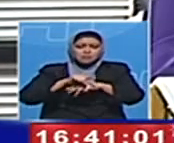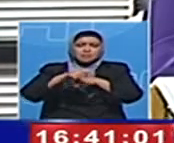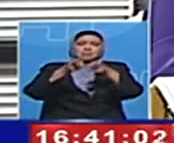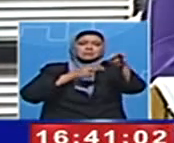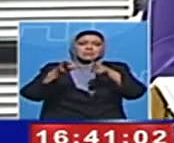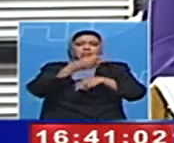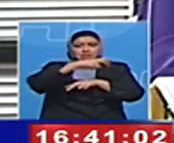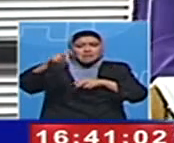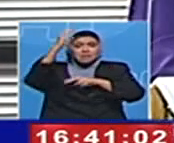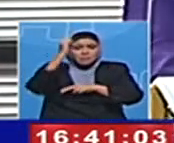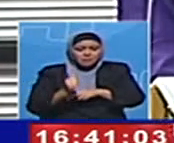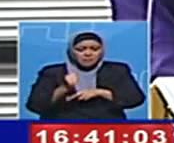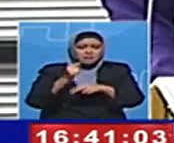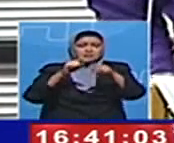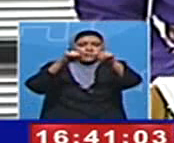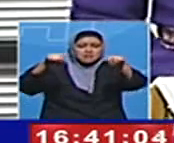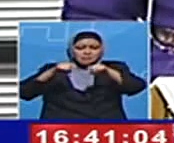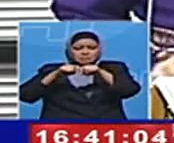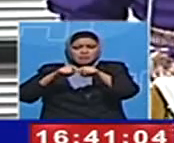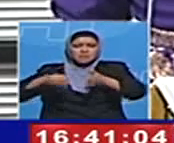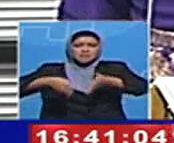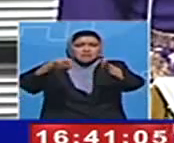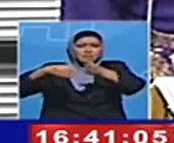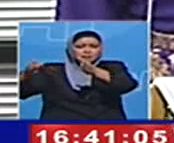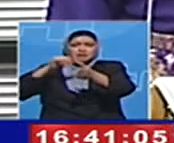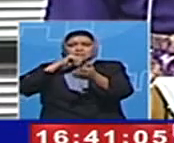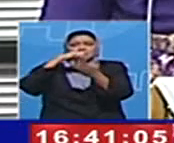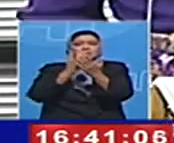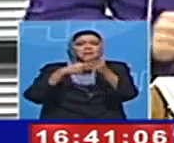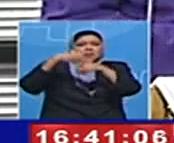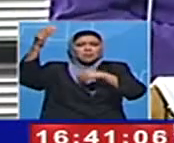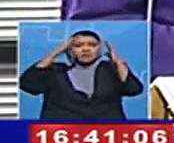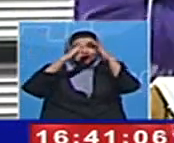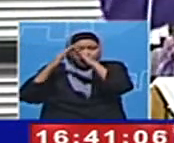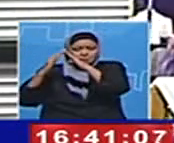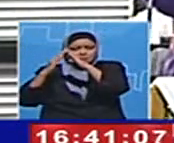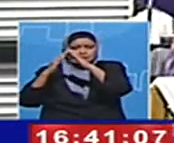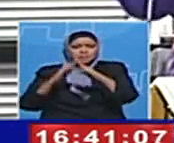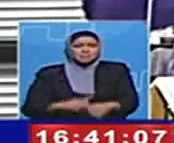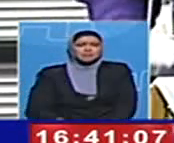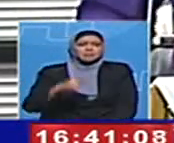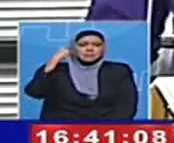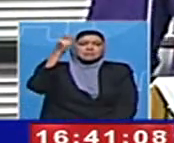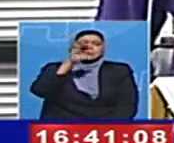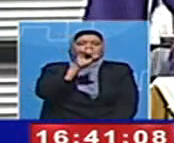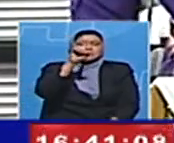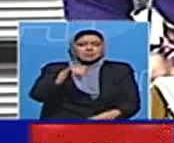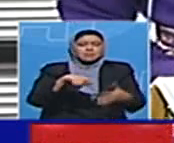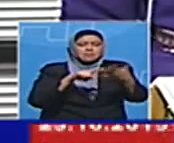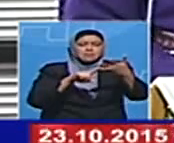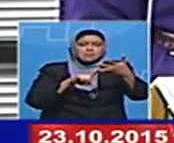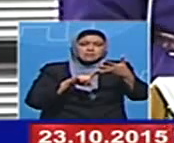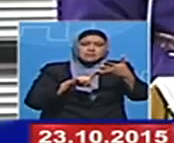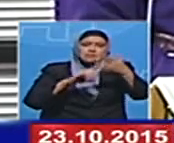bas di laluan yang tidak ekonomi di luar Bandar tuan yang dipertua langkah kelima sektor